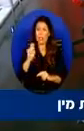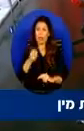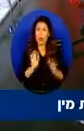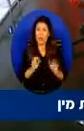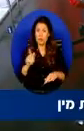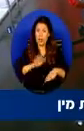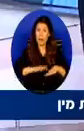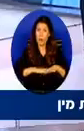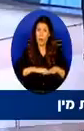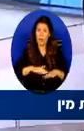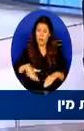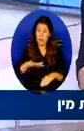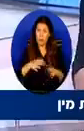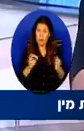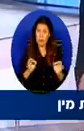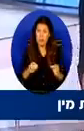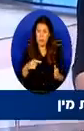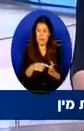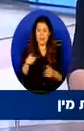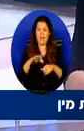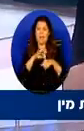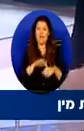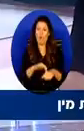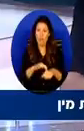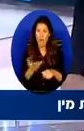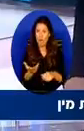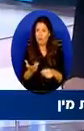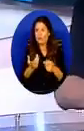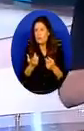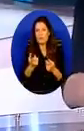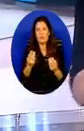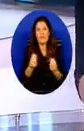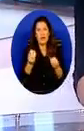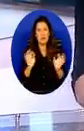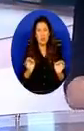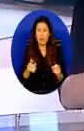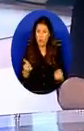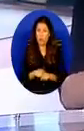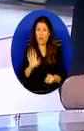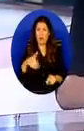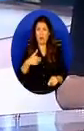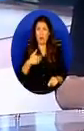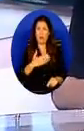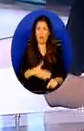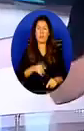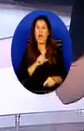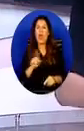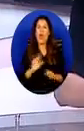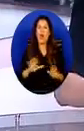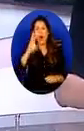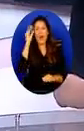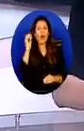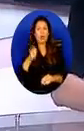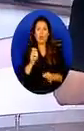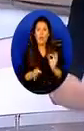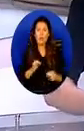ולכן הם יושבים בראש, את יודעת, הרכבים מסוימים, הם דנים בנושאים מסוימים. אותו דבר, אני רוצה, אגב, כמו שאמרתי, לא רק שופטות ושופטים, גם